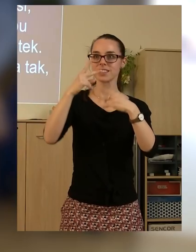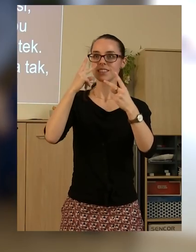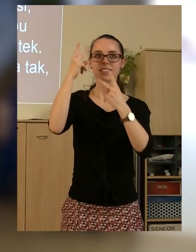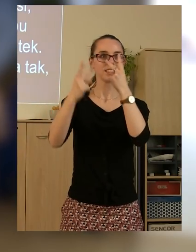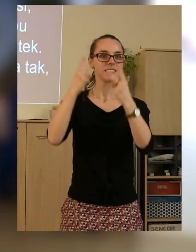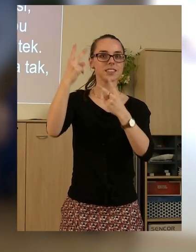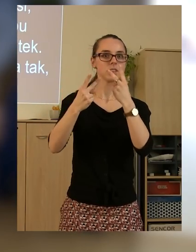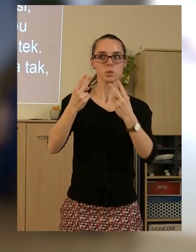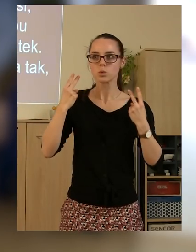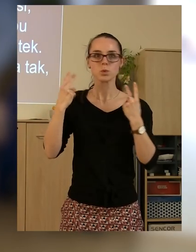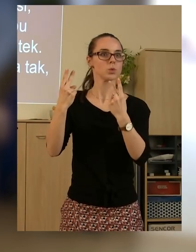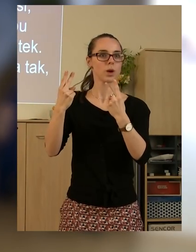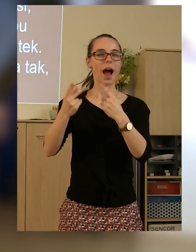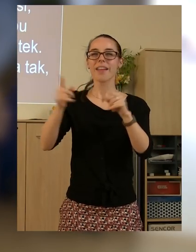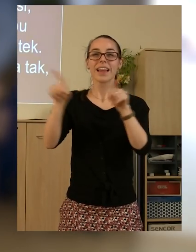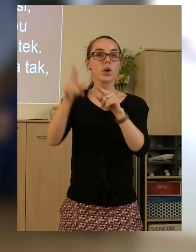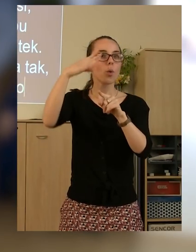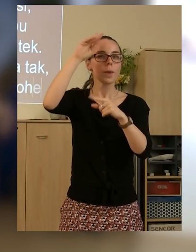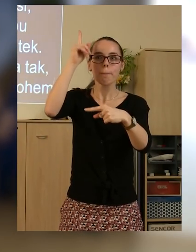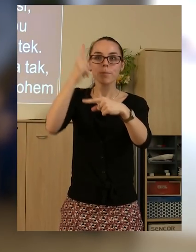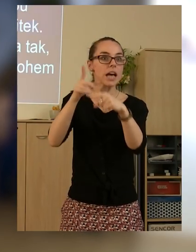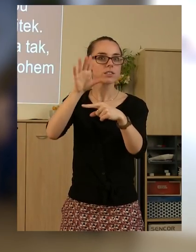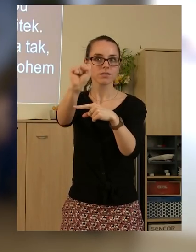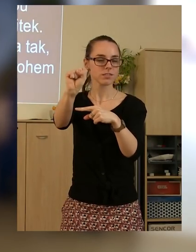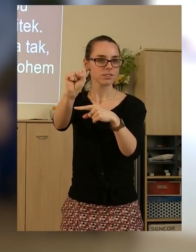významnější, mnohem přesnější, ale zároveň,